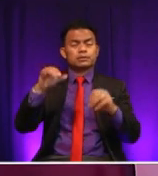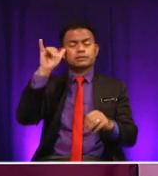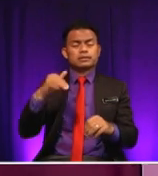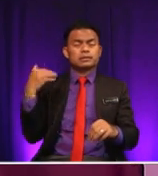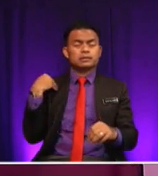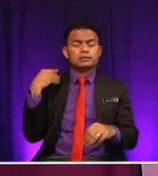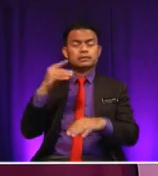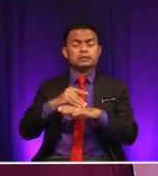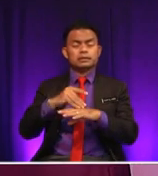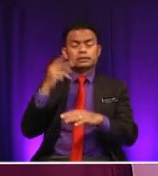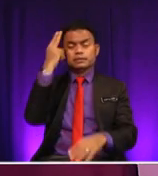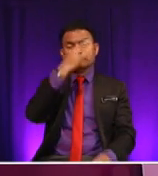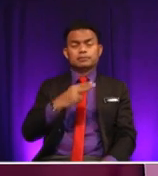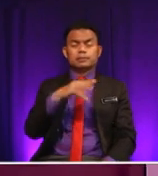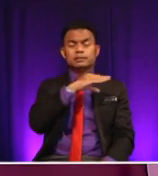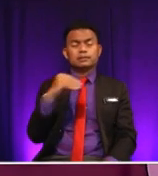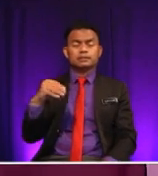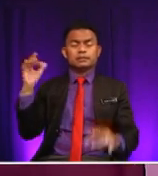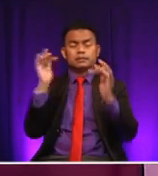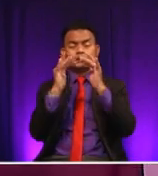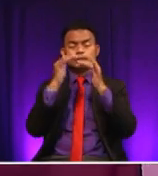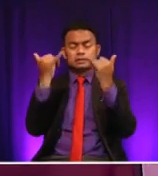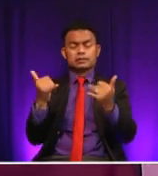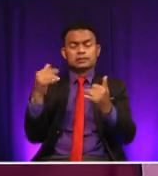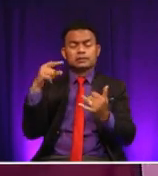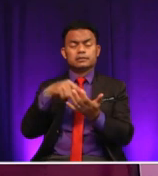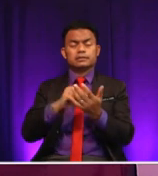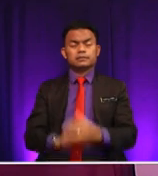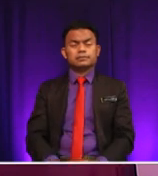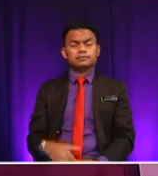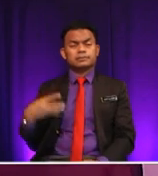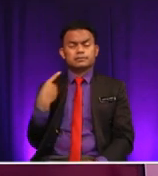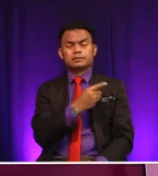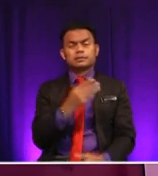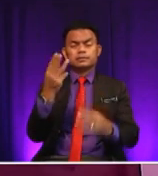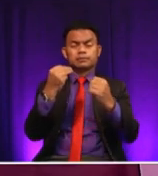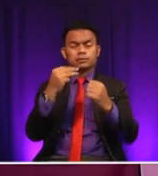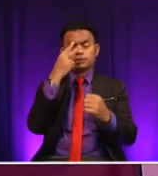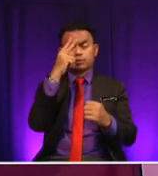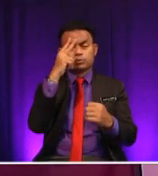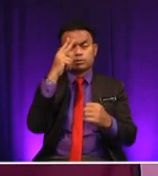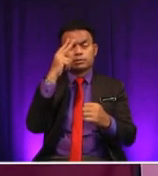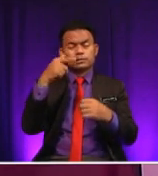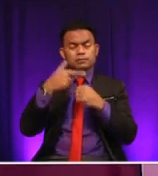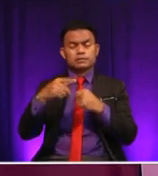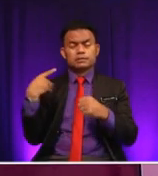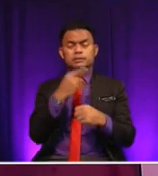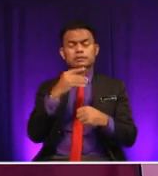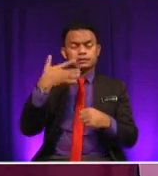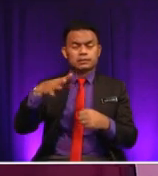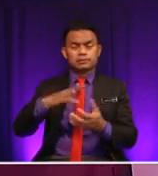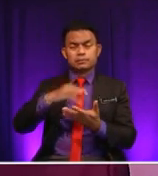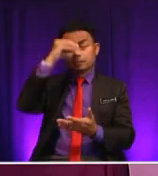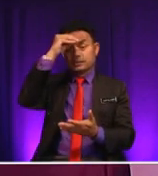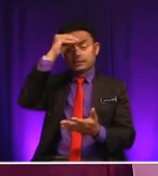yang ada di screen yang ada di kalian sekarang ini kita melihat setelah kita memberikan penerangan tentang cirinya tentang maksudnya